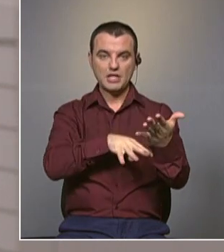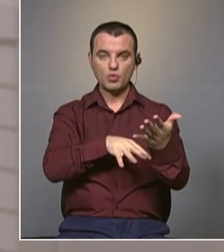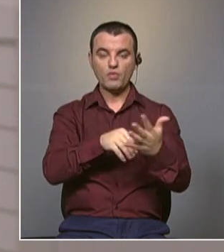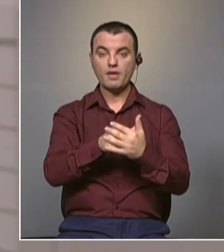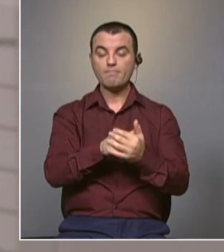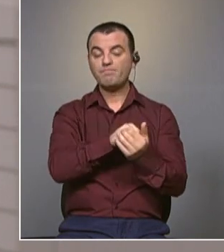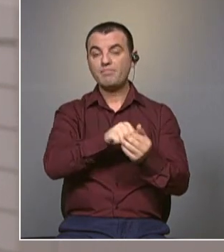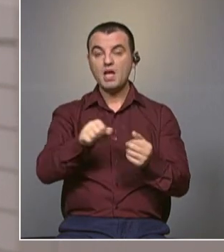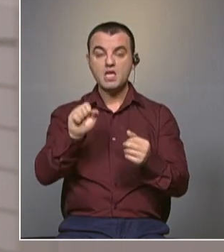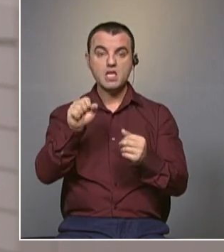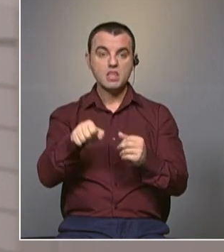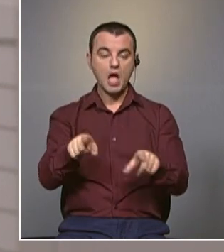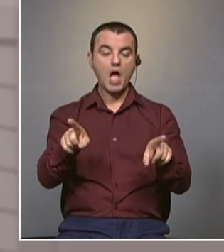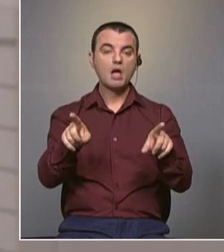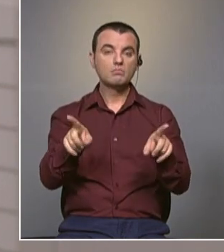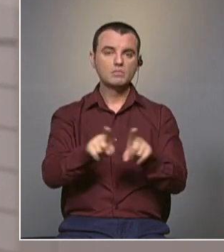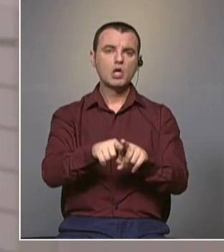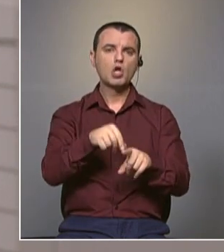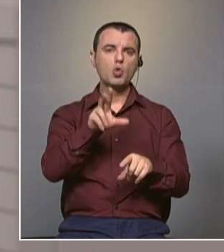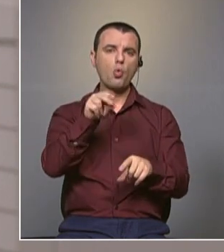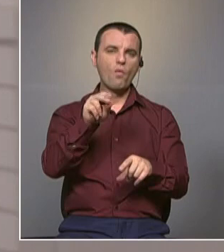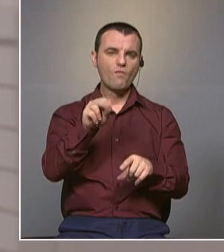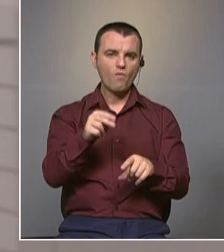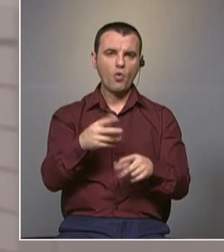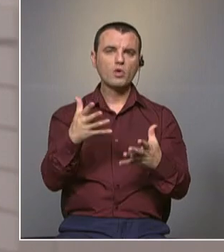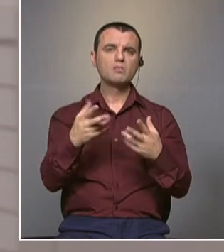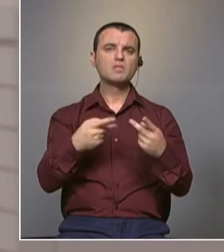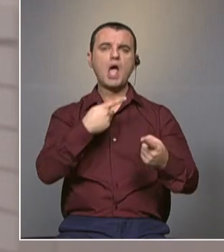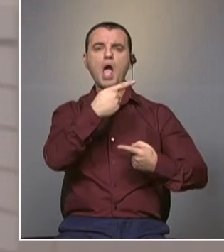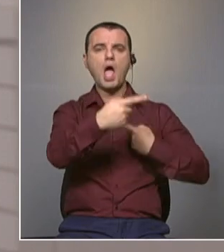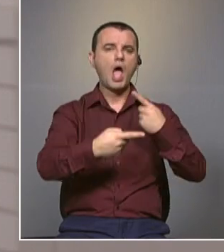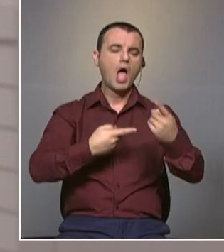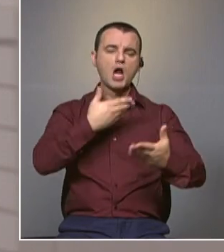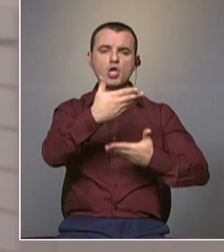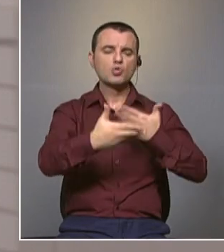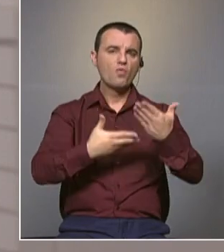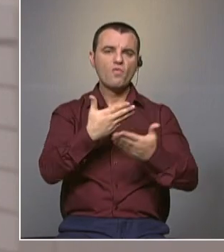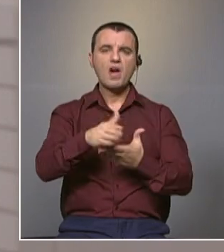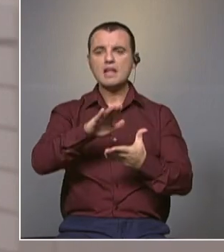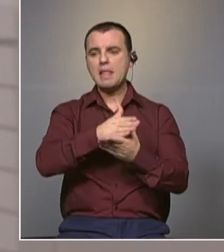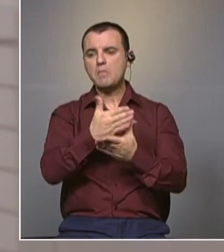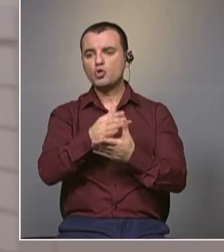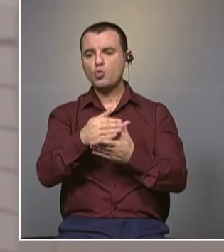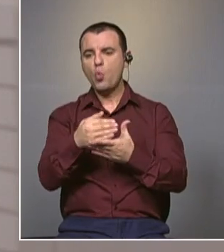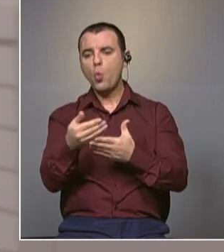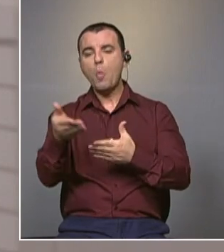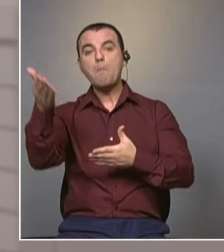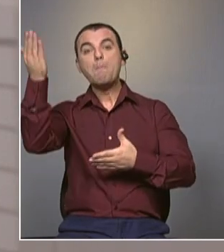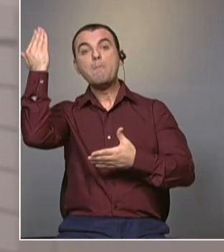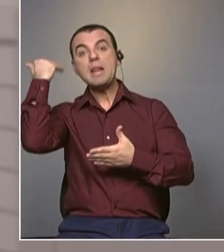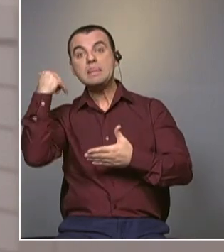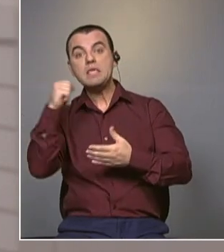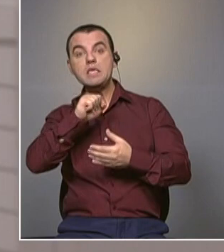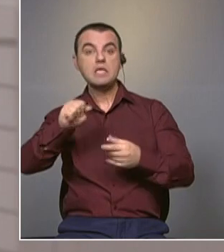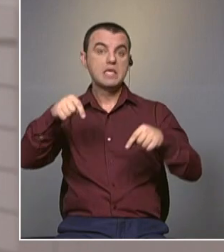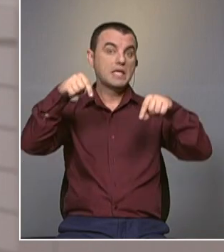И да, като става дума за това разговаряне между преди и сега, за